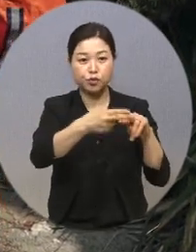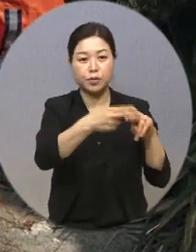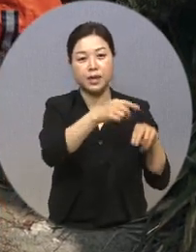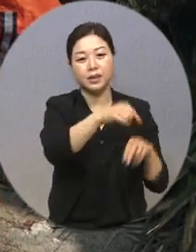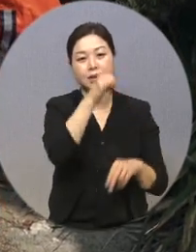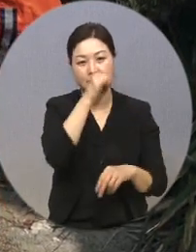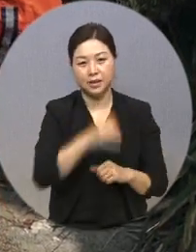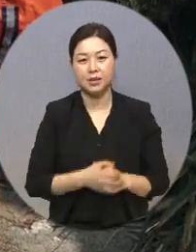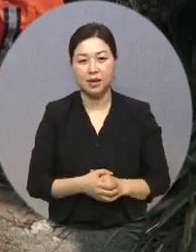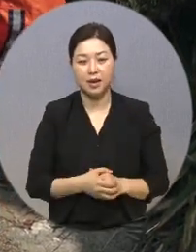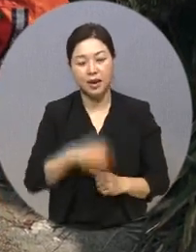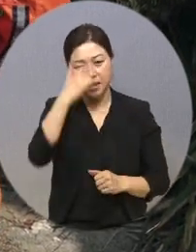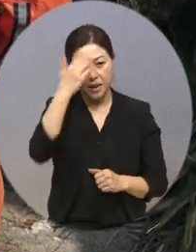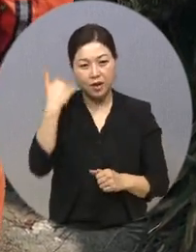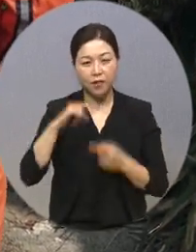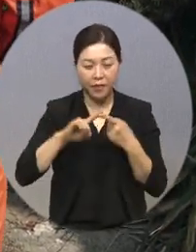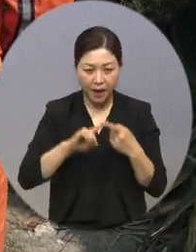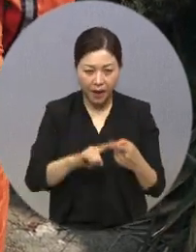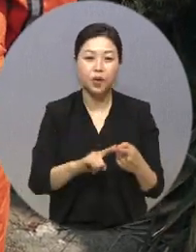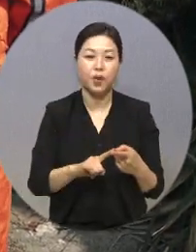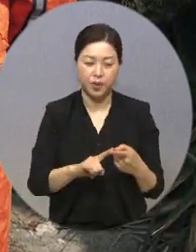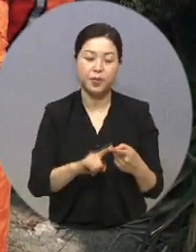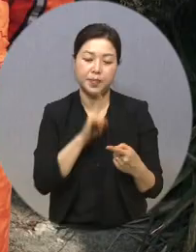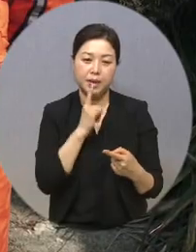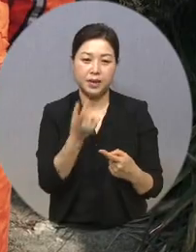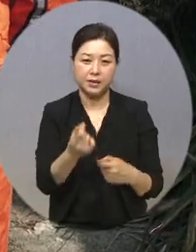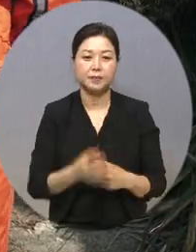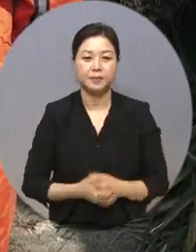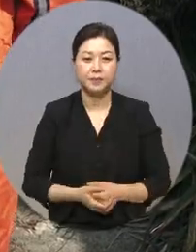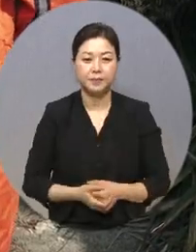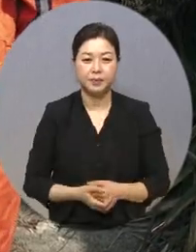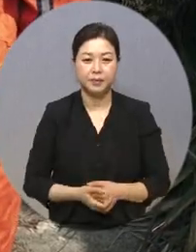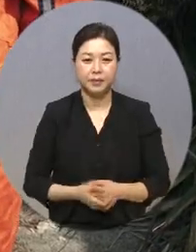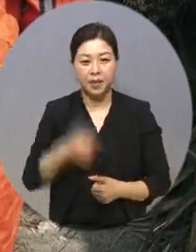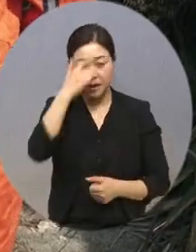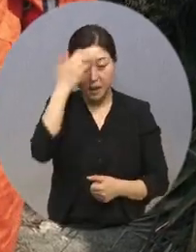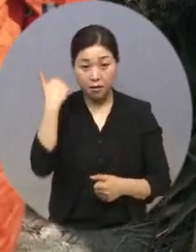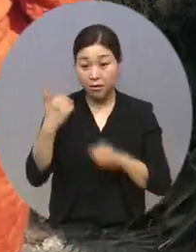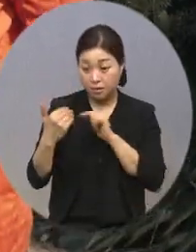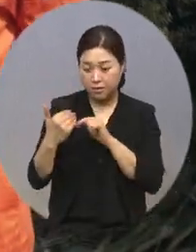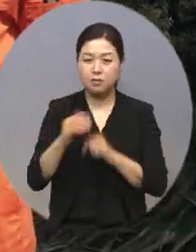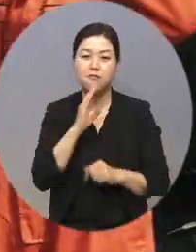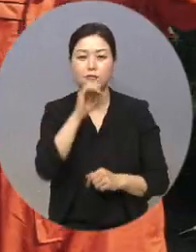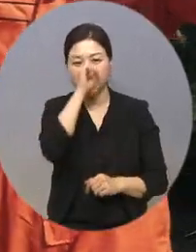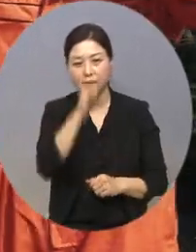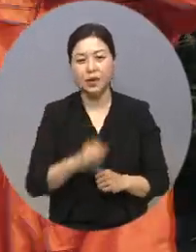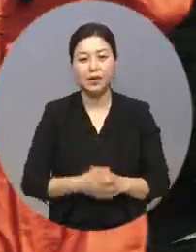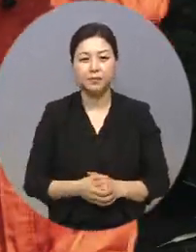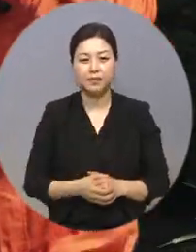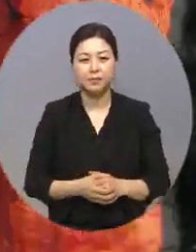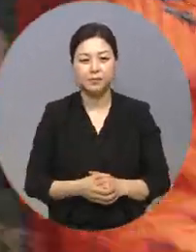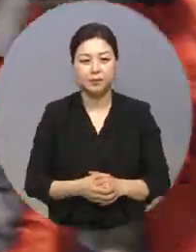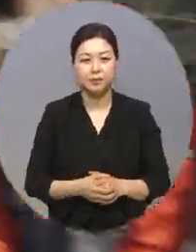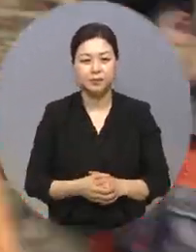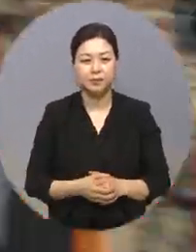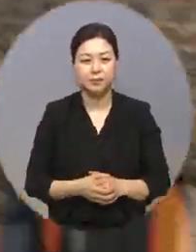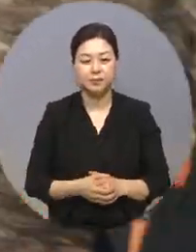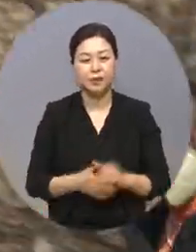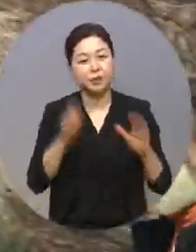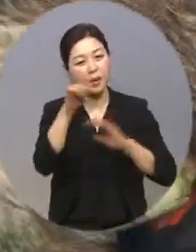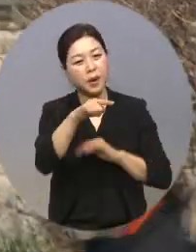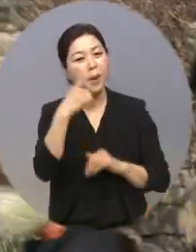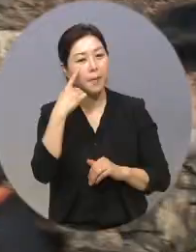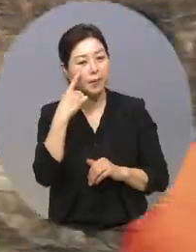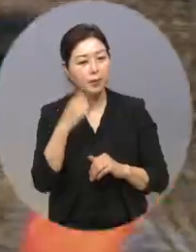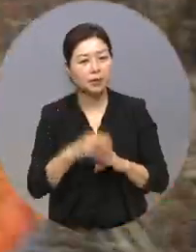옛것 그대로라는 키워드가 생기네. 옛것 그대로. 옛것 그대로. 옛것 그대로. 옛것이 전부시여. 맞습니다. 맞아요. 차례 좀 바꿔주세요. 눈이 너무 우셔가지고